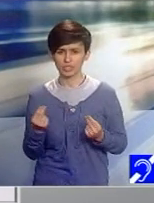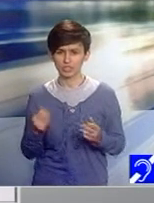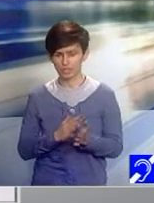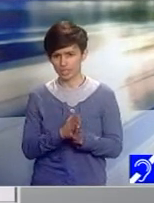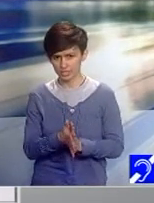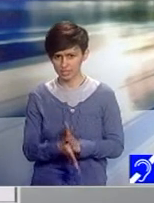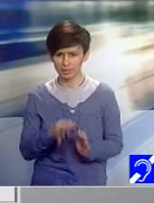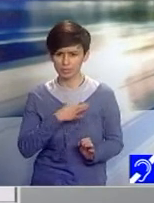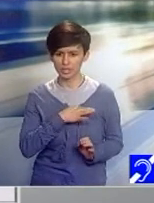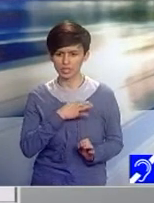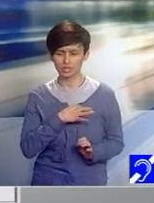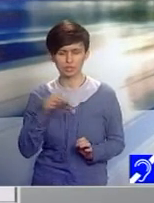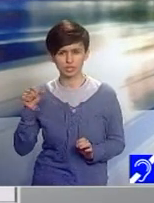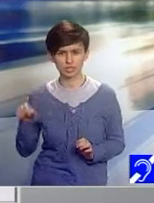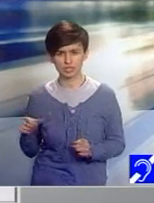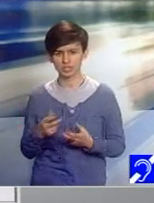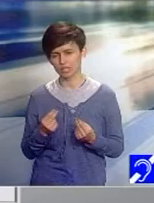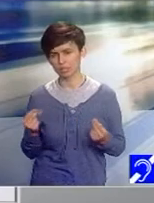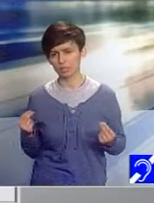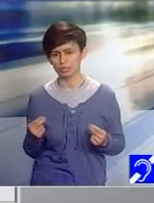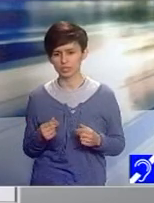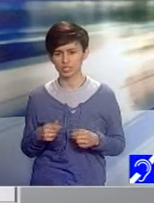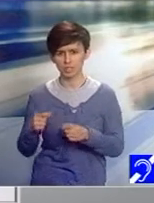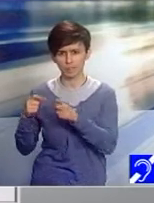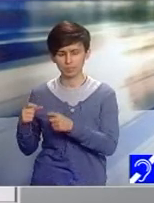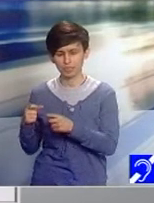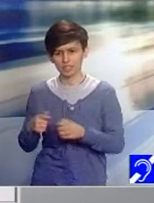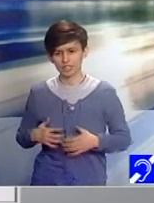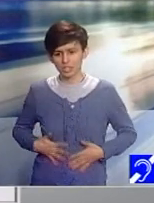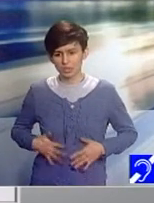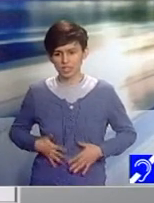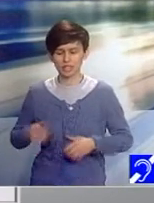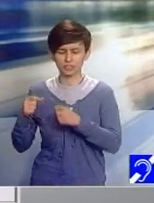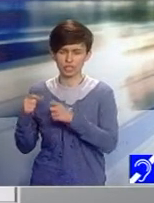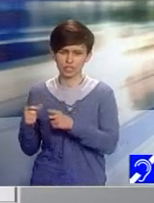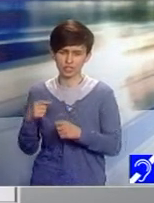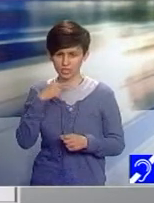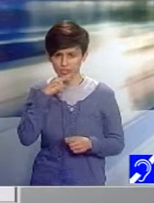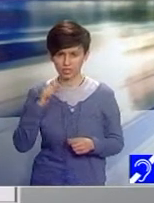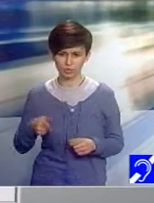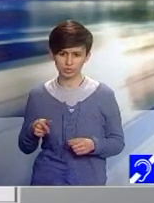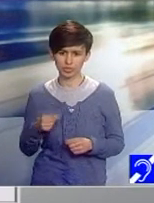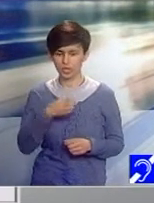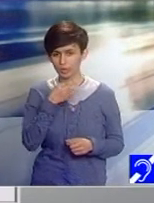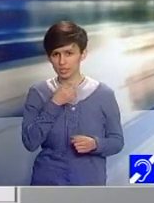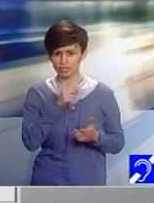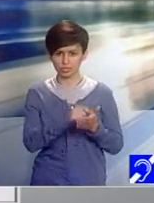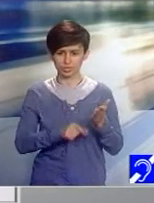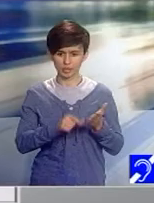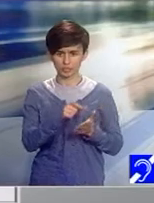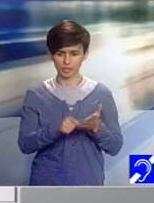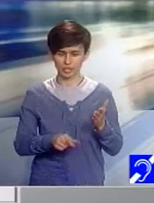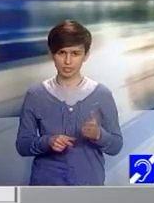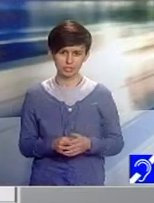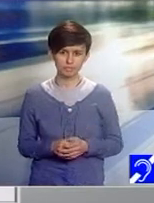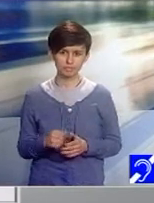mai mult, studenții secției rusă și ucraineană, în organizarea acestor evenimente, au recitat poezii și una